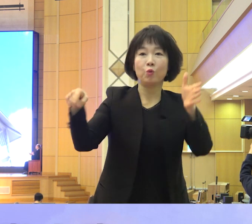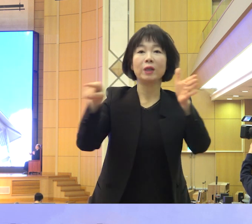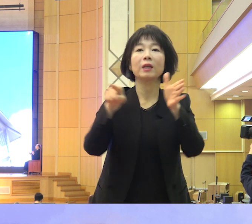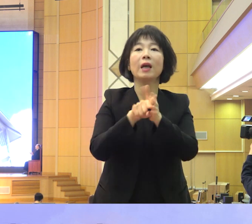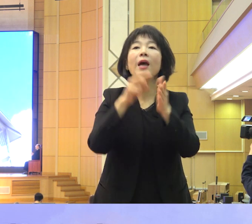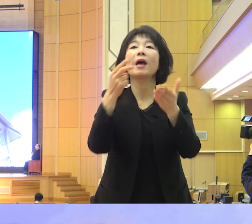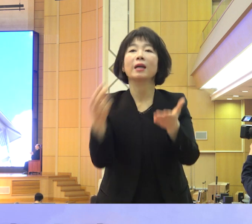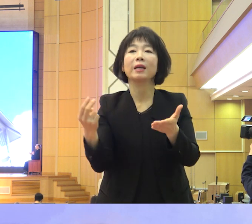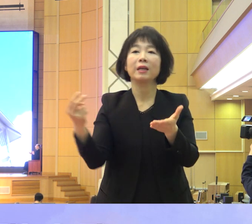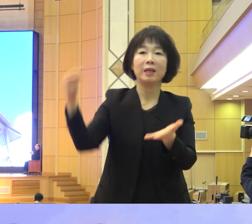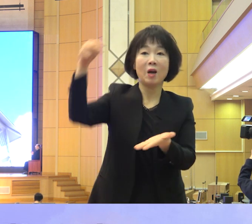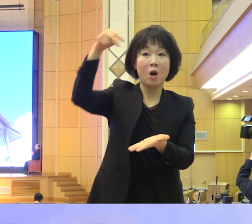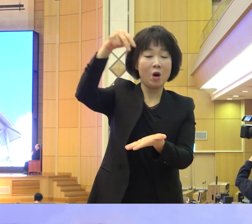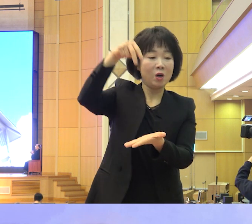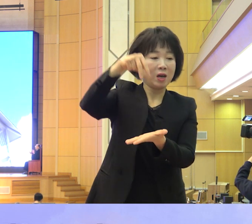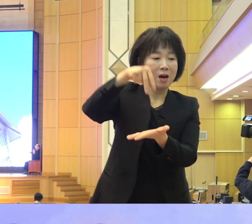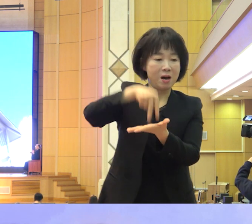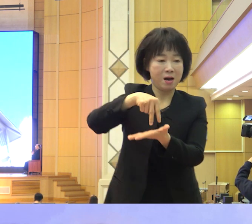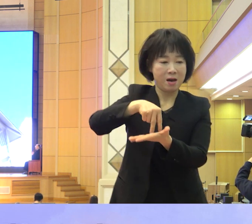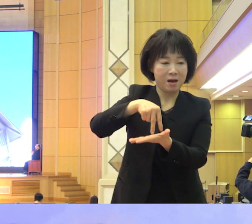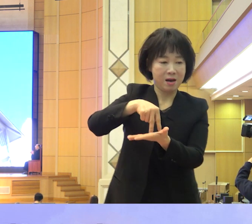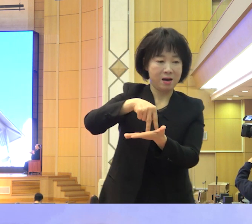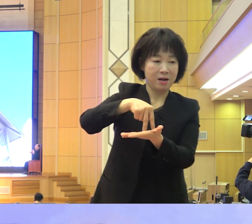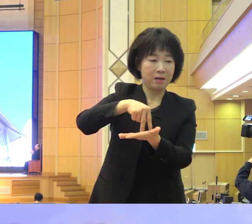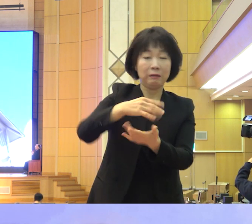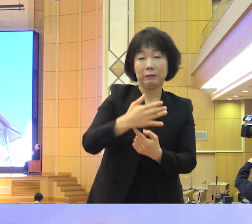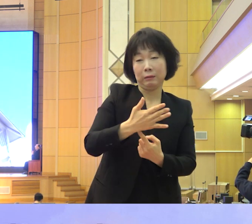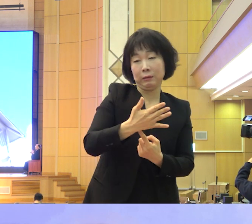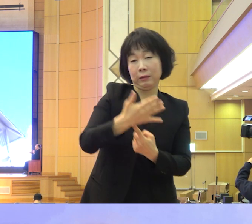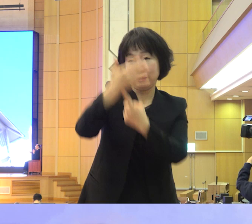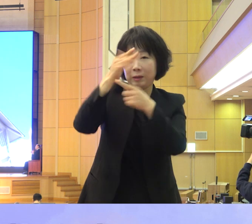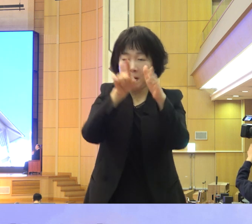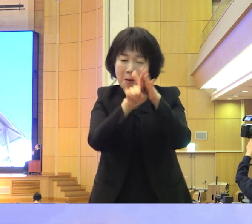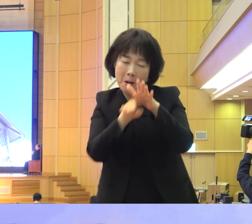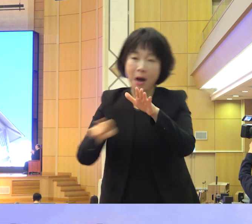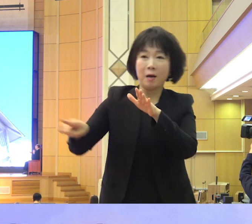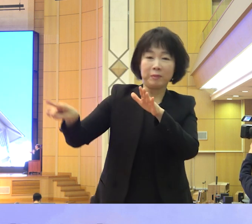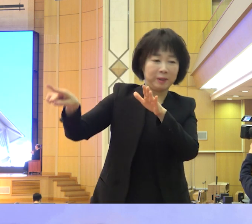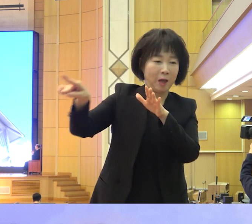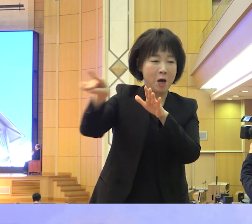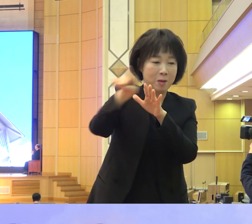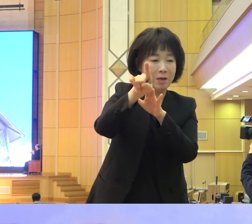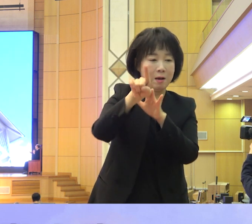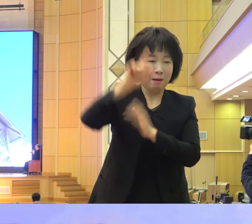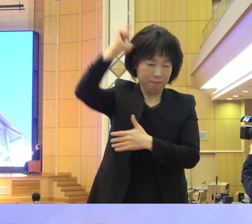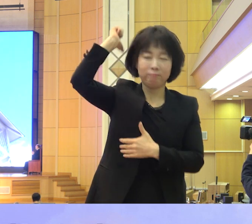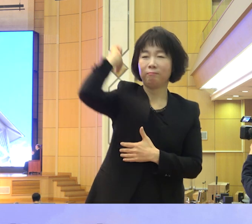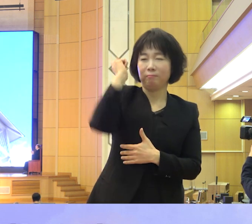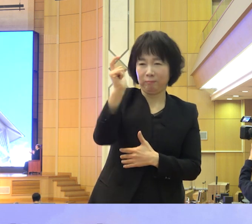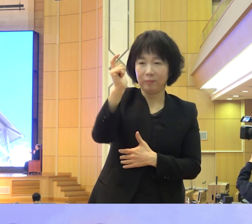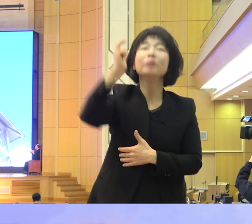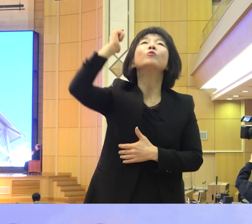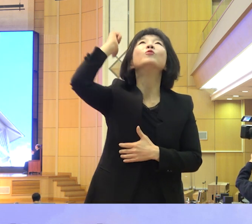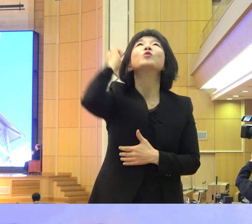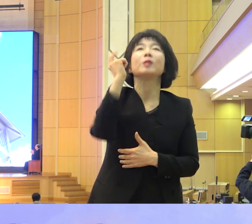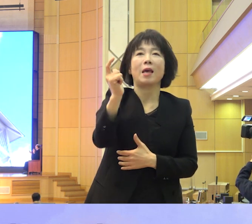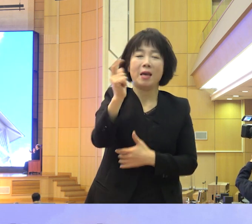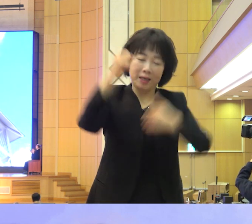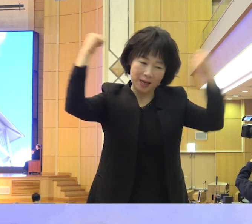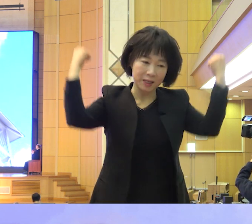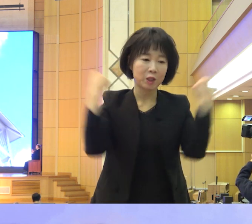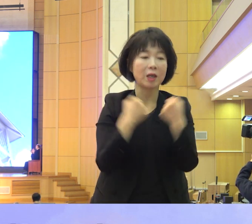주 위에 일어나 기들고 앞서 나가